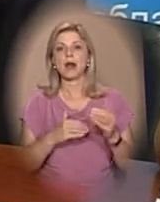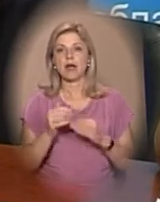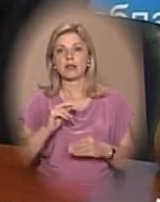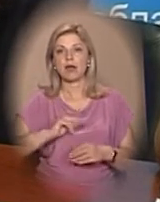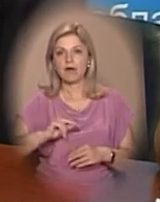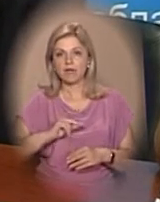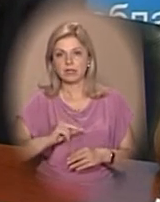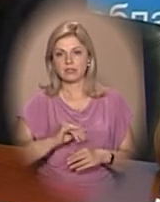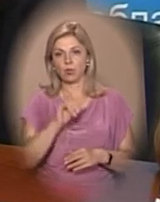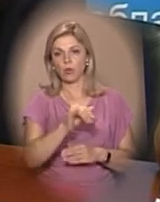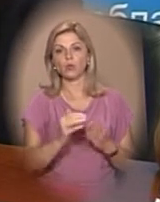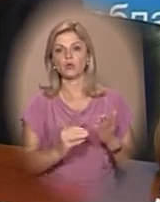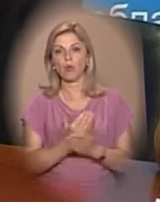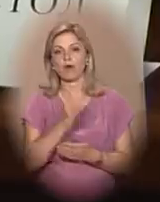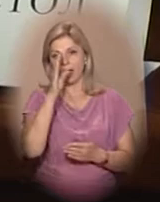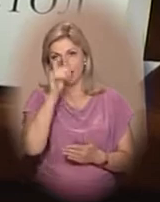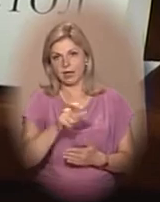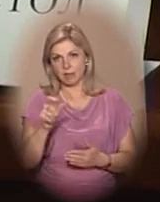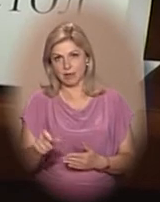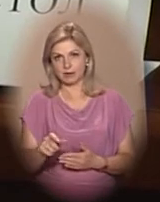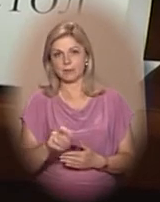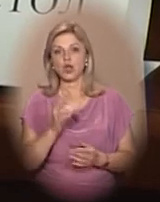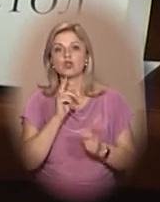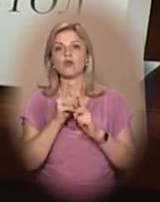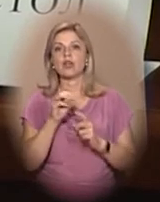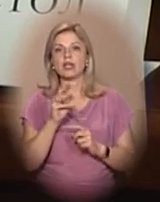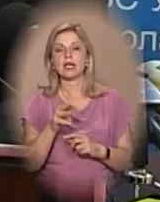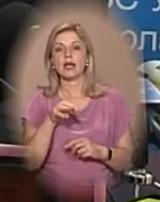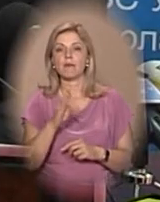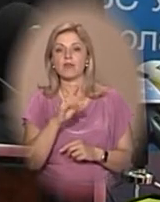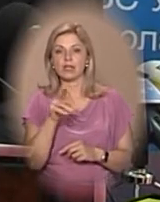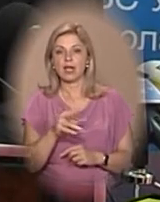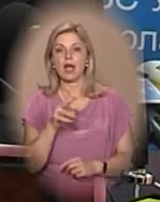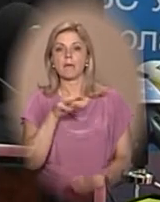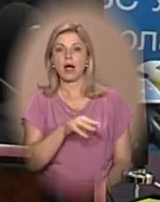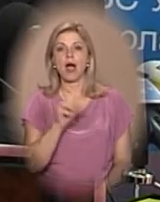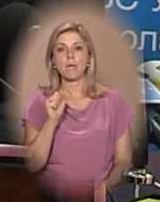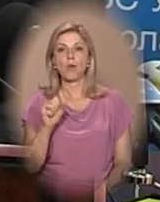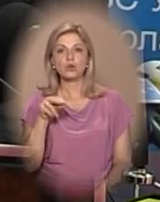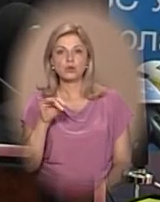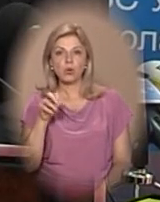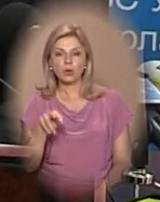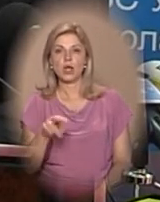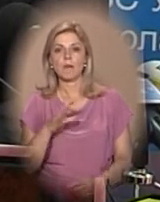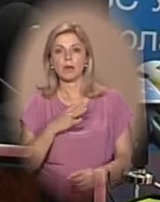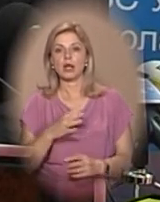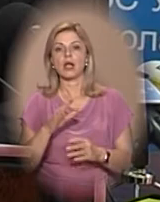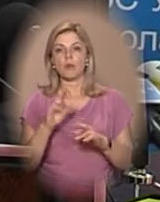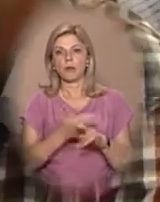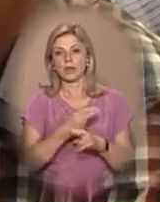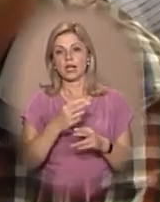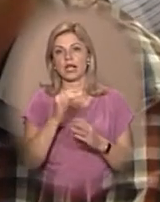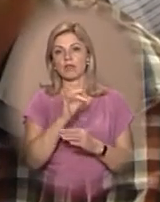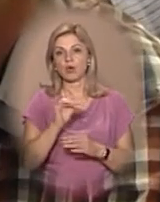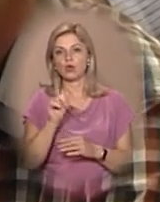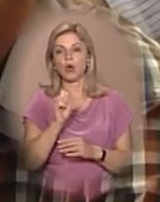у нових ребят з Києва. Радник міністра внутрішніх справ Михайло Апостол під час брифінгу спростував інформацію про те, що